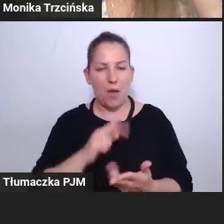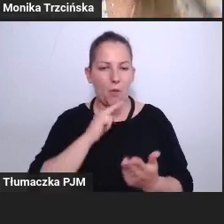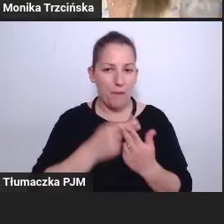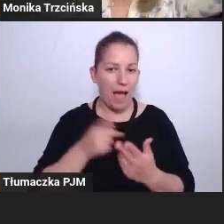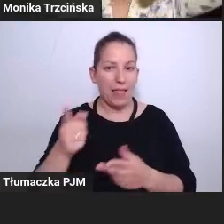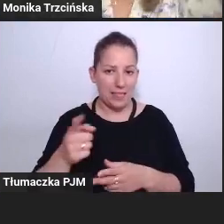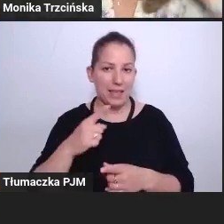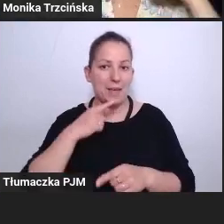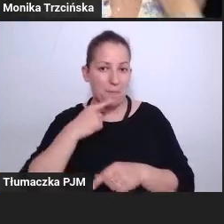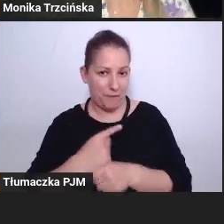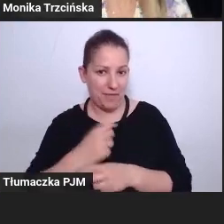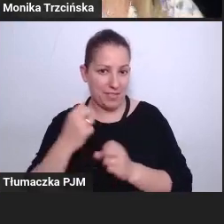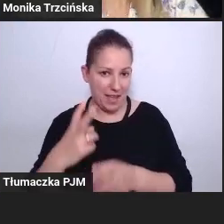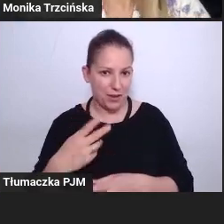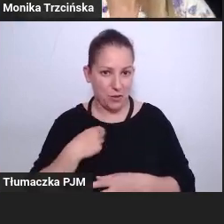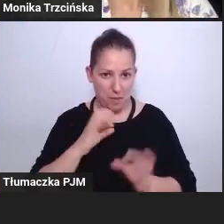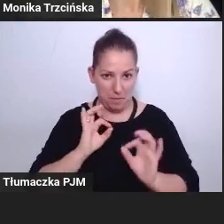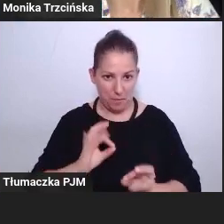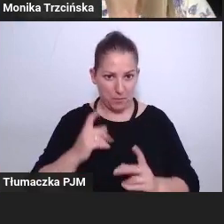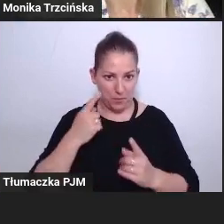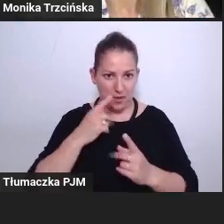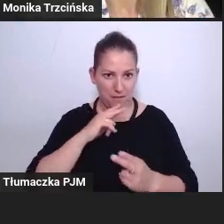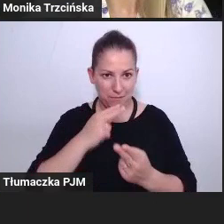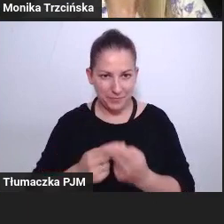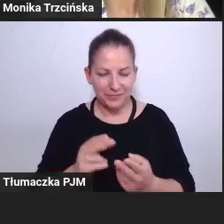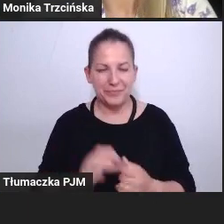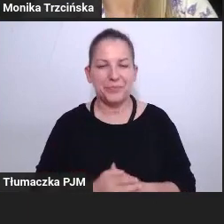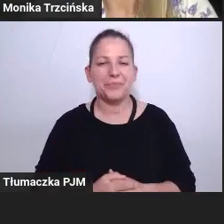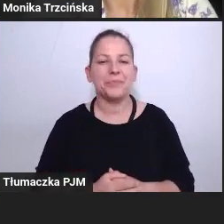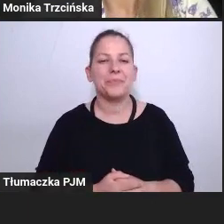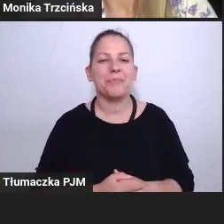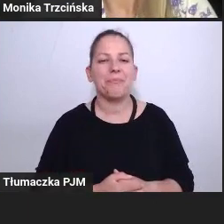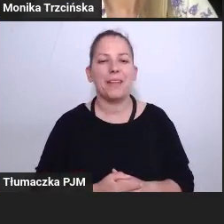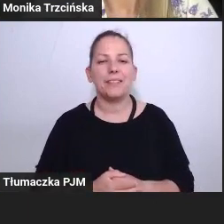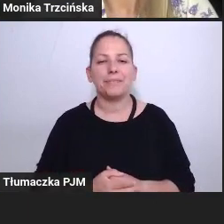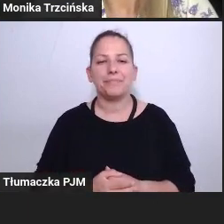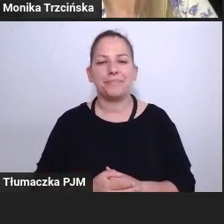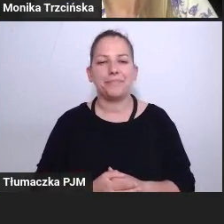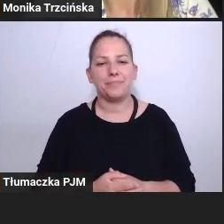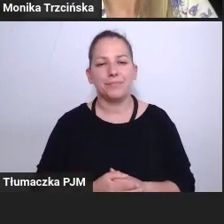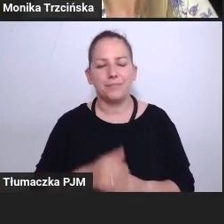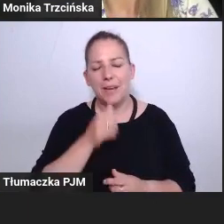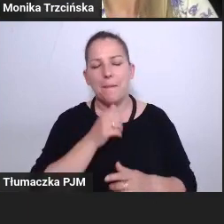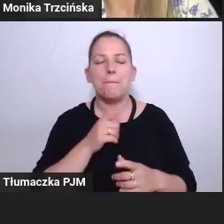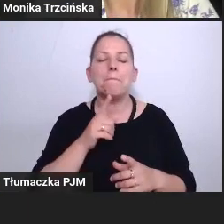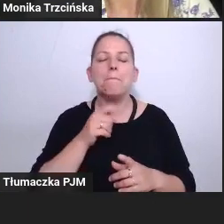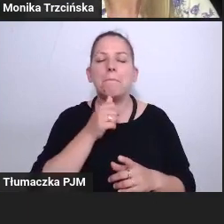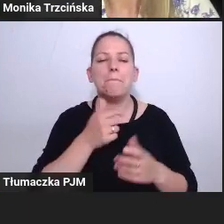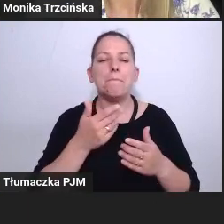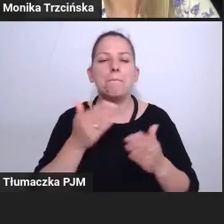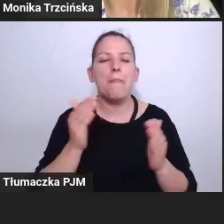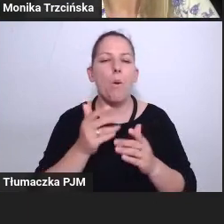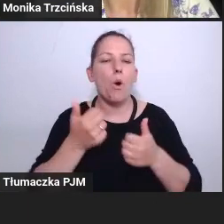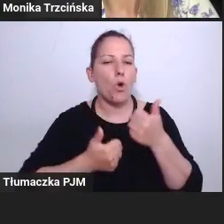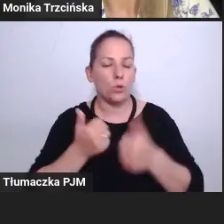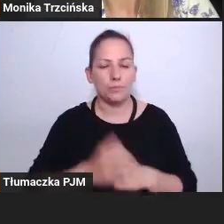potwierdzisz, czy moja intuicja jest dobra, bo zrobimy taki mały konkurs. Agnieszka pyta,